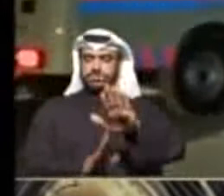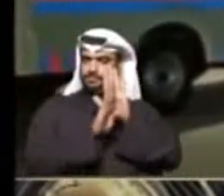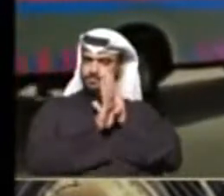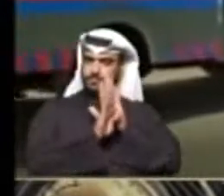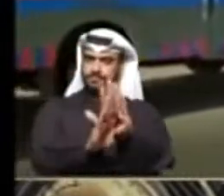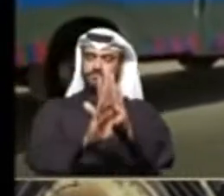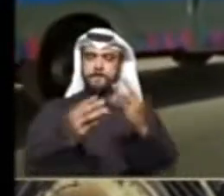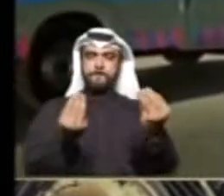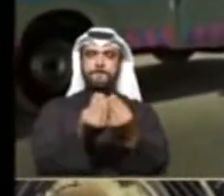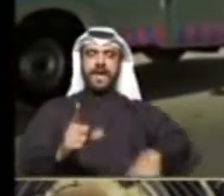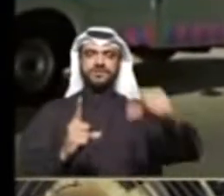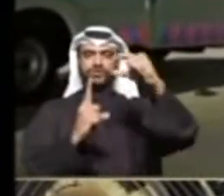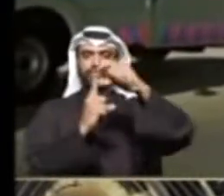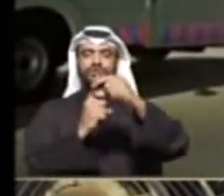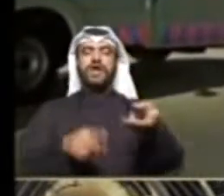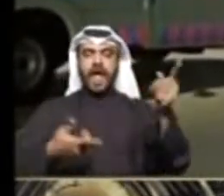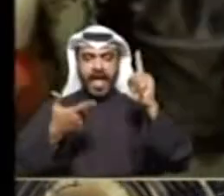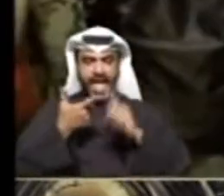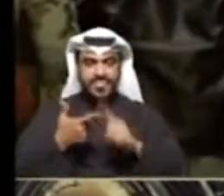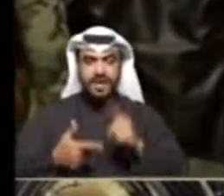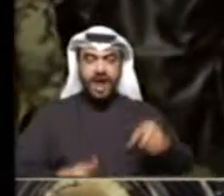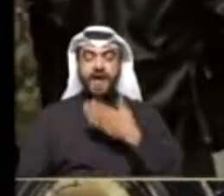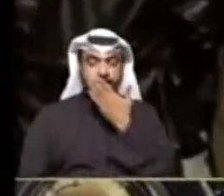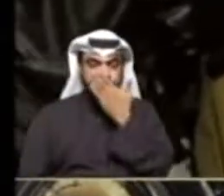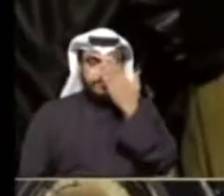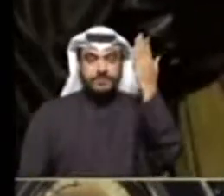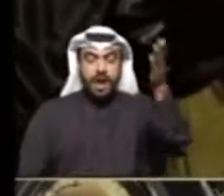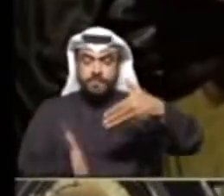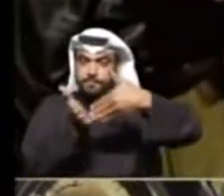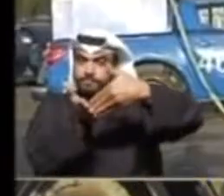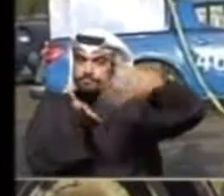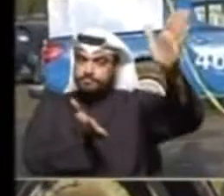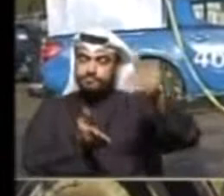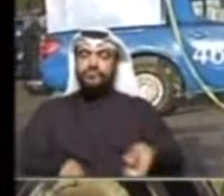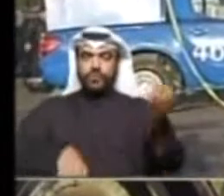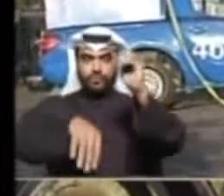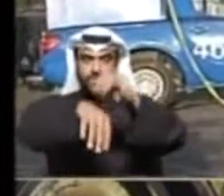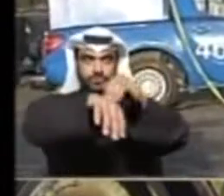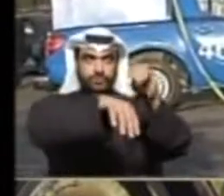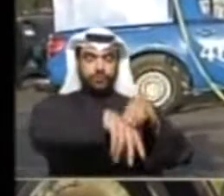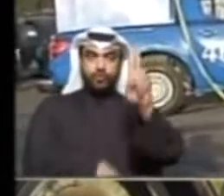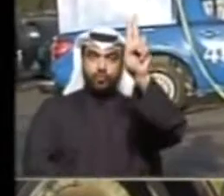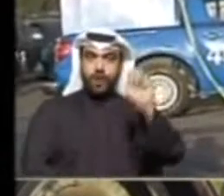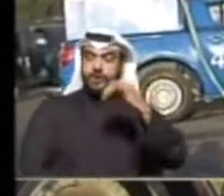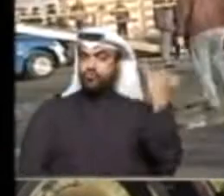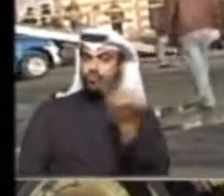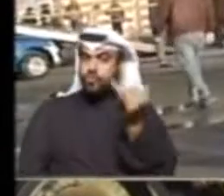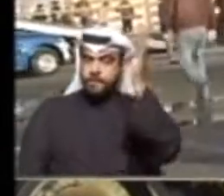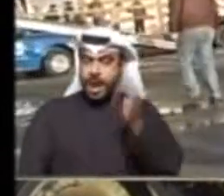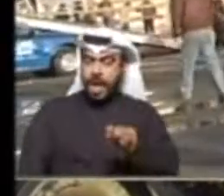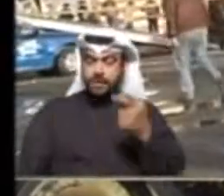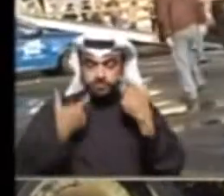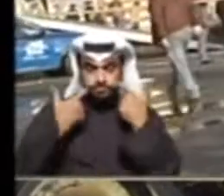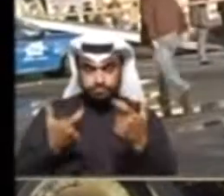والثابت المناهض للإرهاب بكل أشكاله وصوره وأيا كان مصدره. كما دعا المجتمع الدولي إلى مضاعفة وتركيز